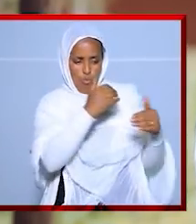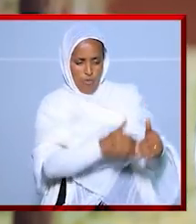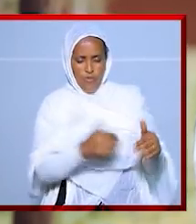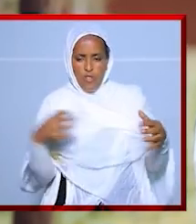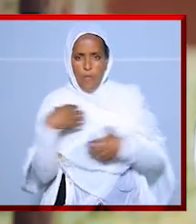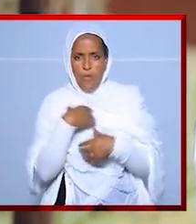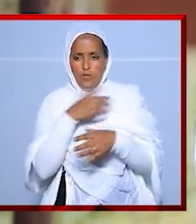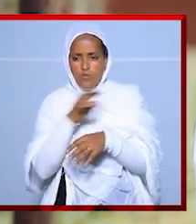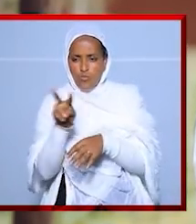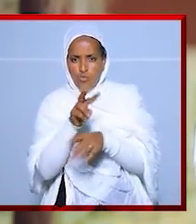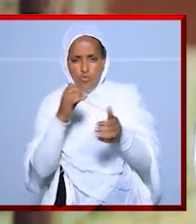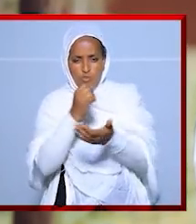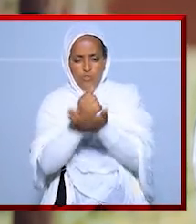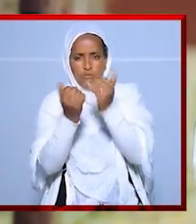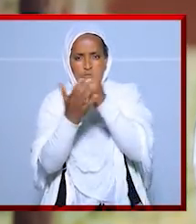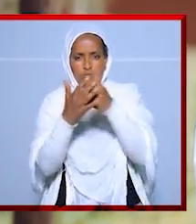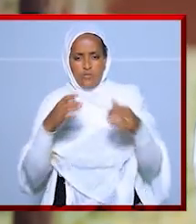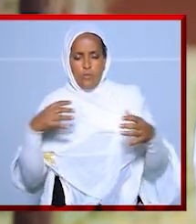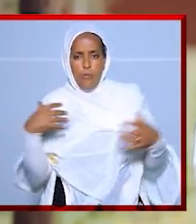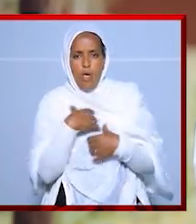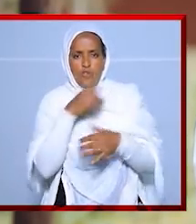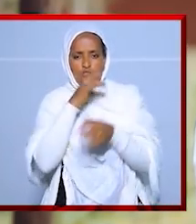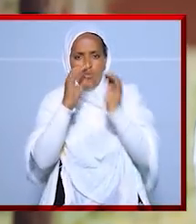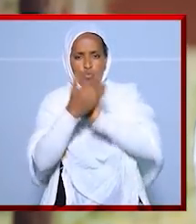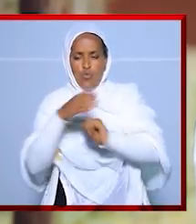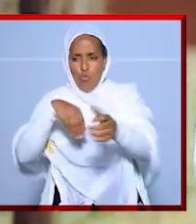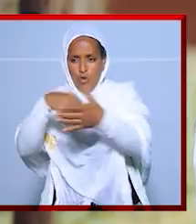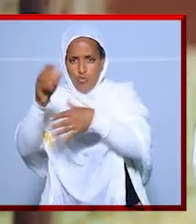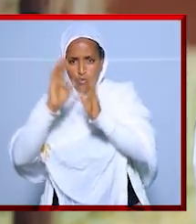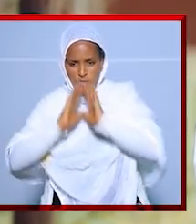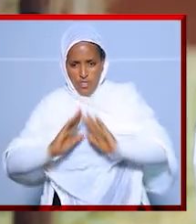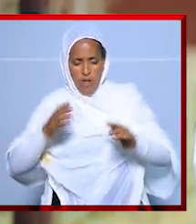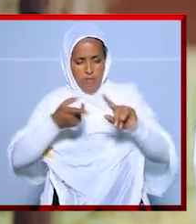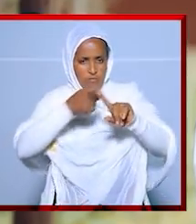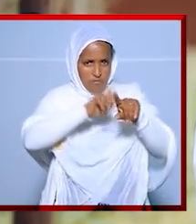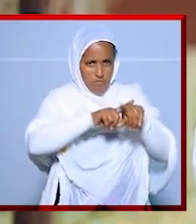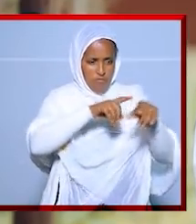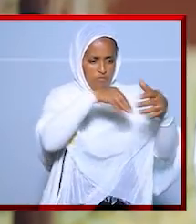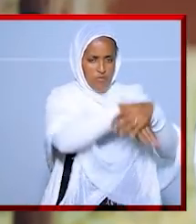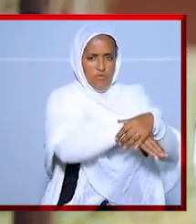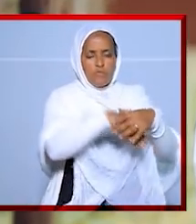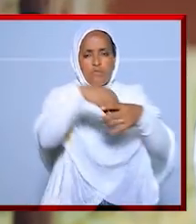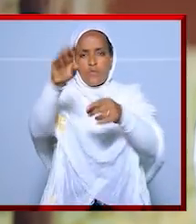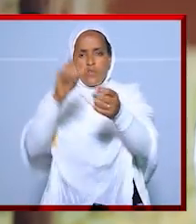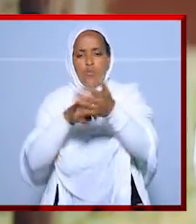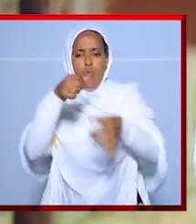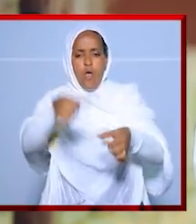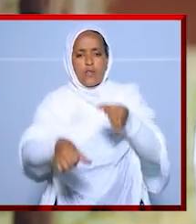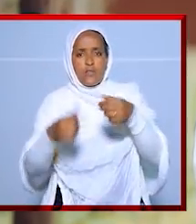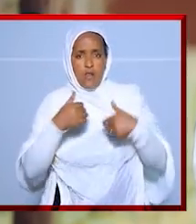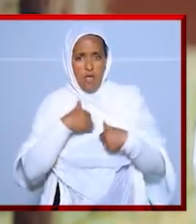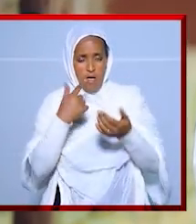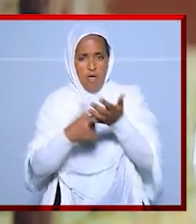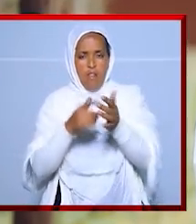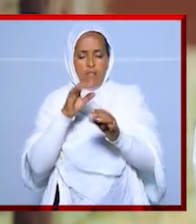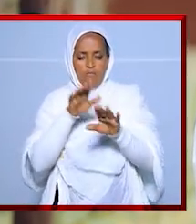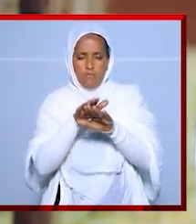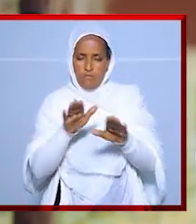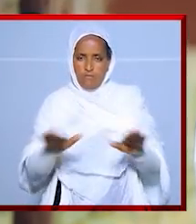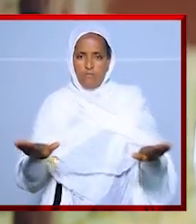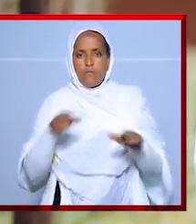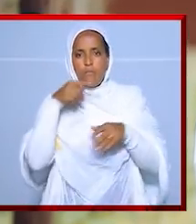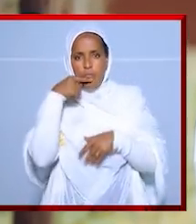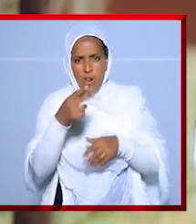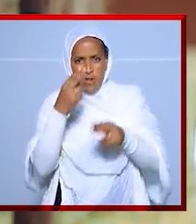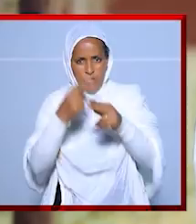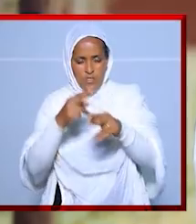እሱን የማያሰጉት እሱም ጎረቤቶችን የማያሰጋ ከሆነ ወጥቶ ለመግባቱ ገብቶ ለመውጣቱ ዋስትና ያለው ሲሆን ይሄ